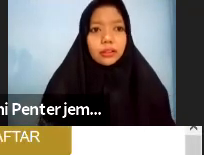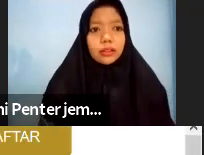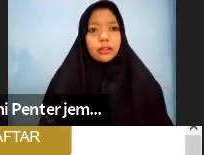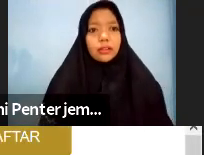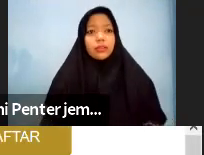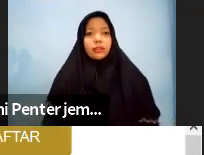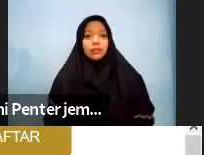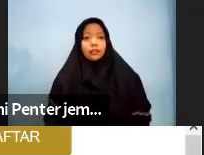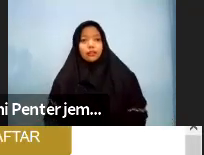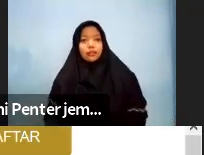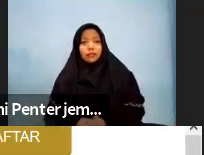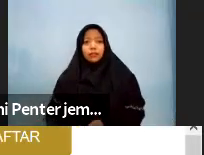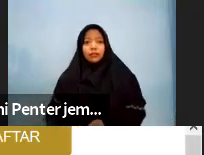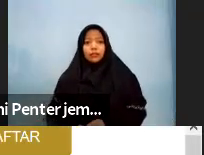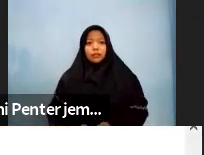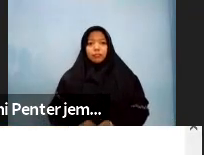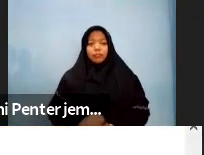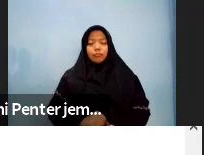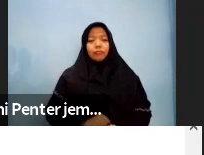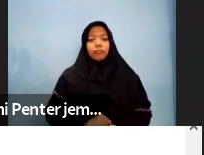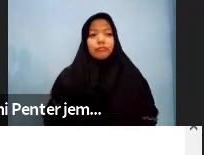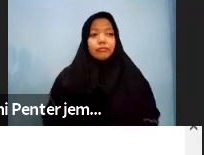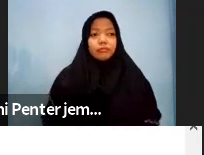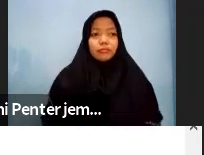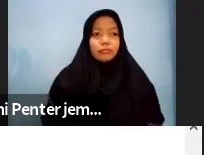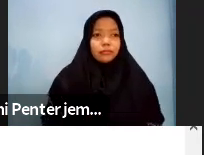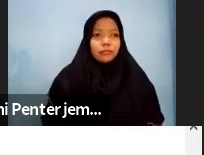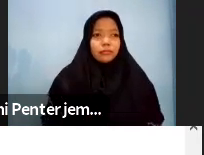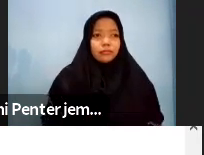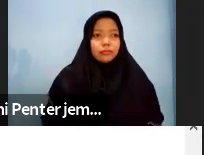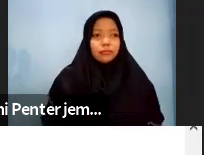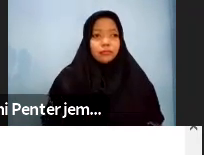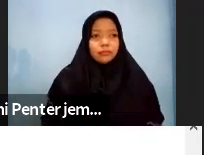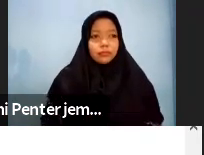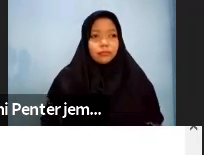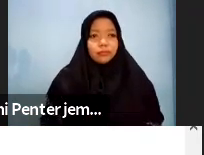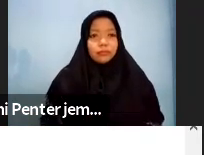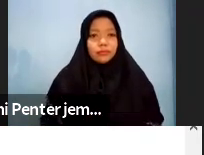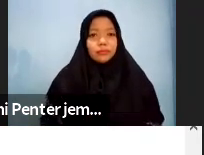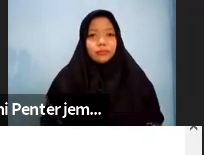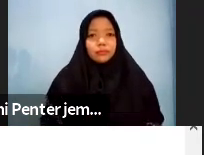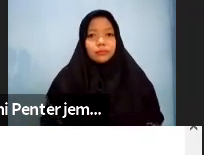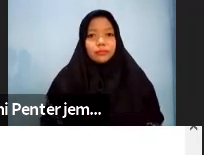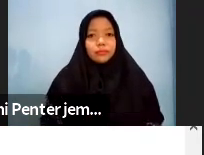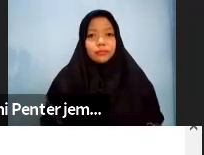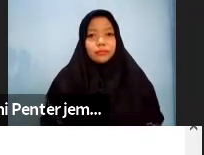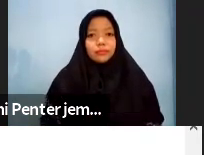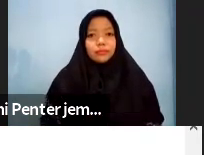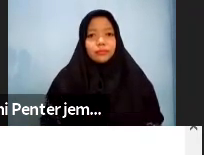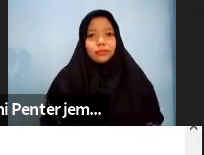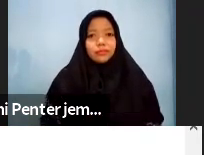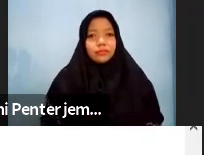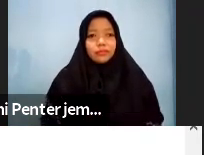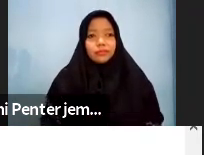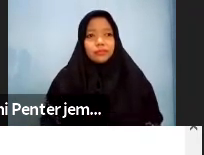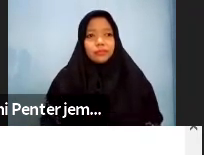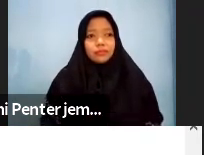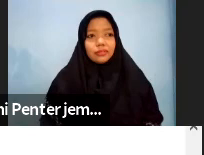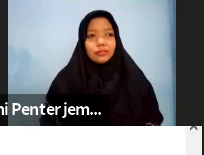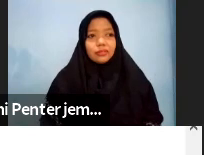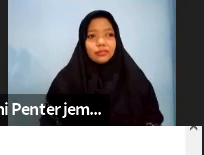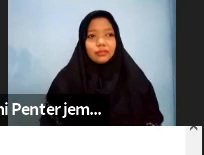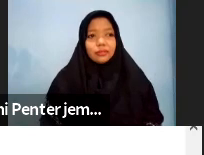it's Indonesia Nah IPS sendiri ini ada-ada banyak juga ini nanti bisa dilihat di